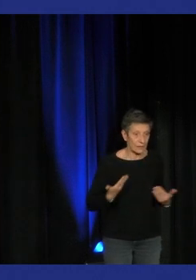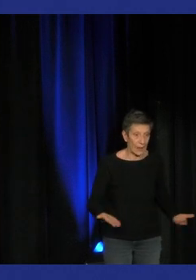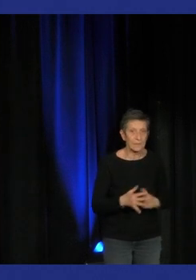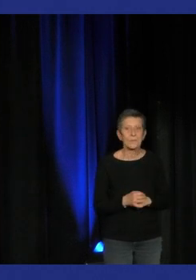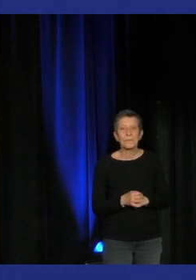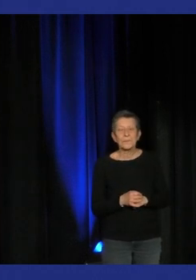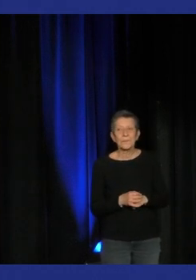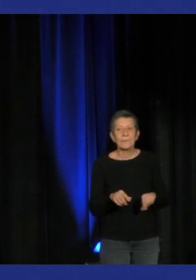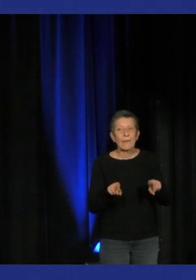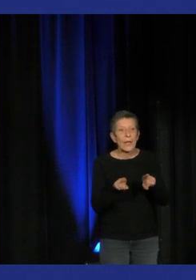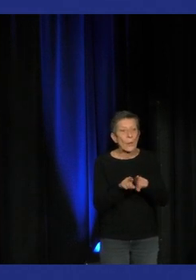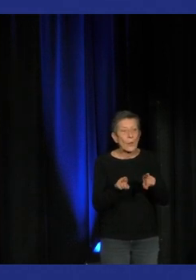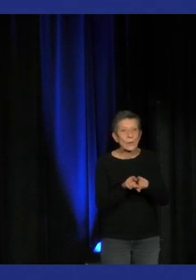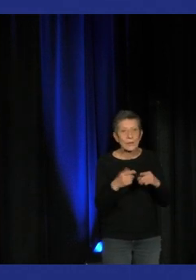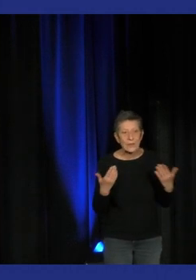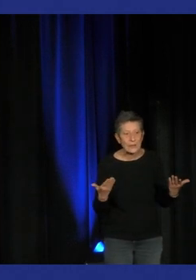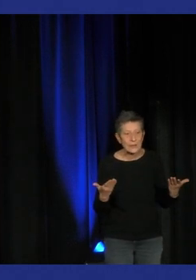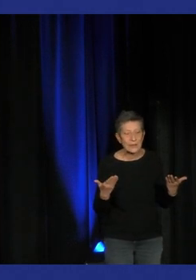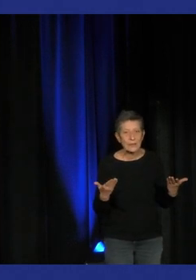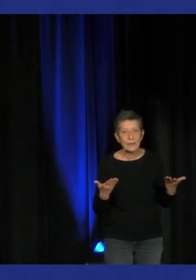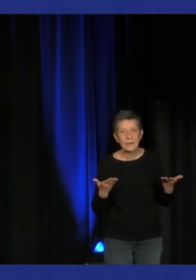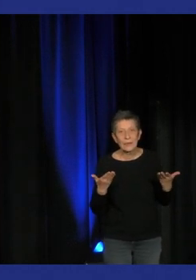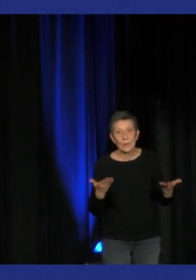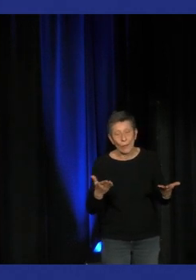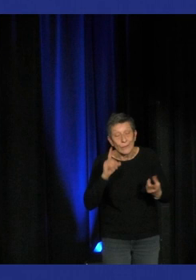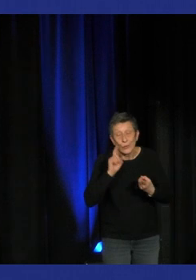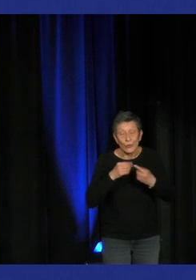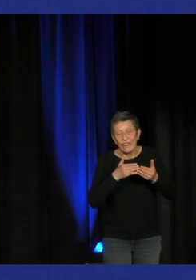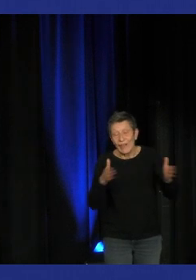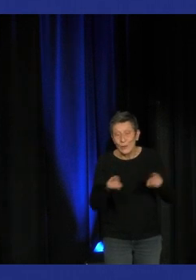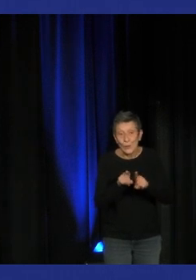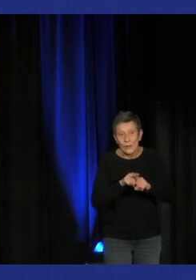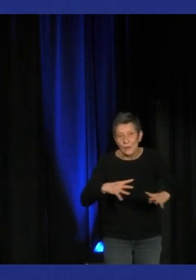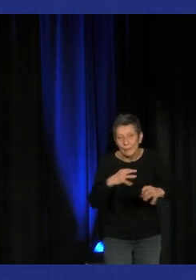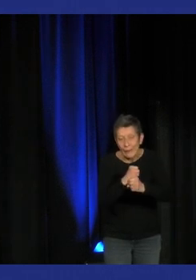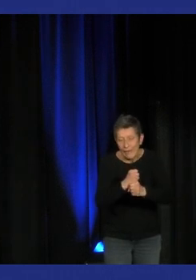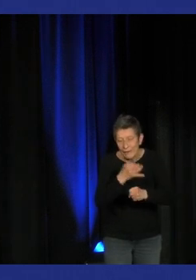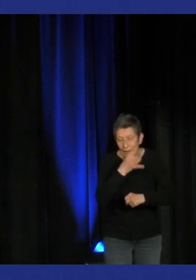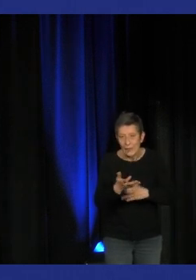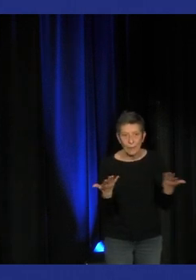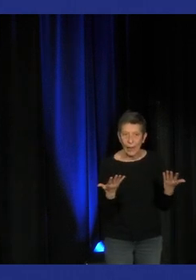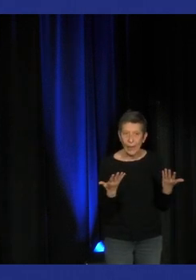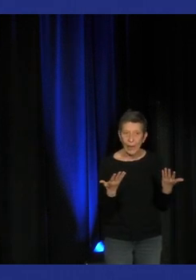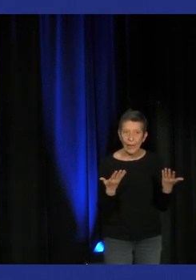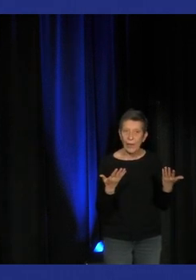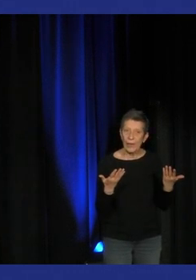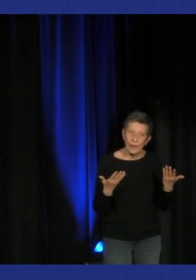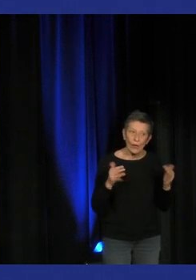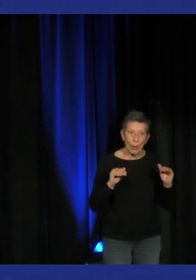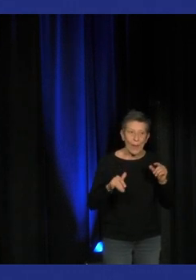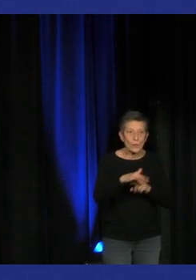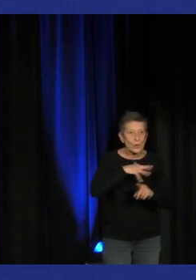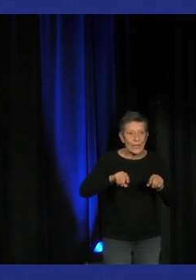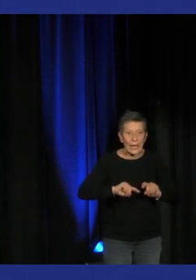être brève, ça c'est pareil, c'est un sujet très vaste, mais on s'aperçoit que la société capitaliste